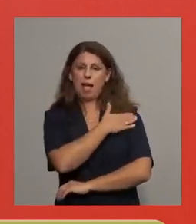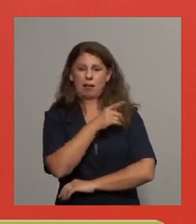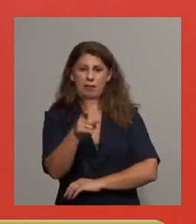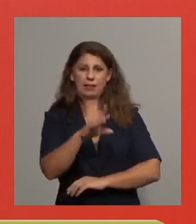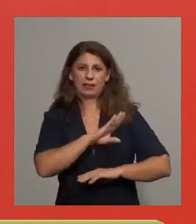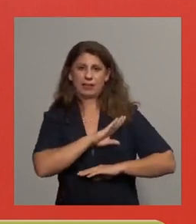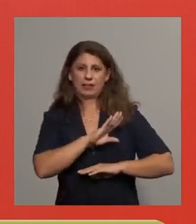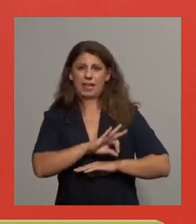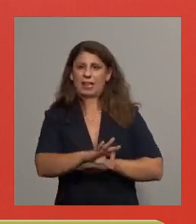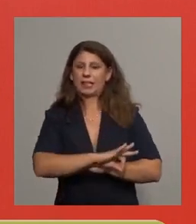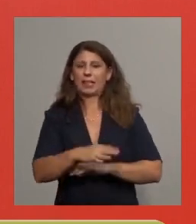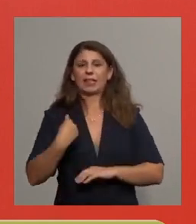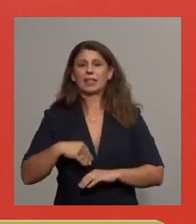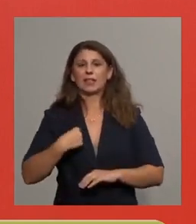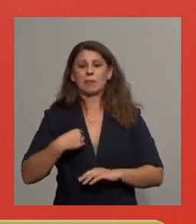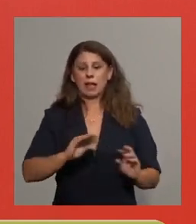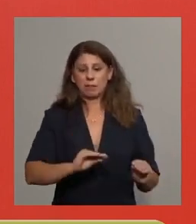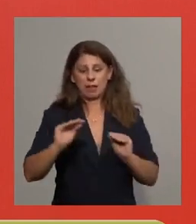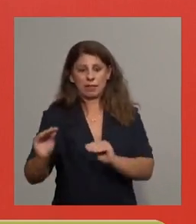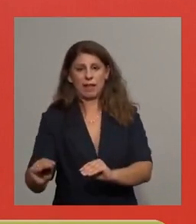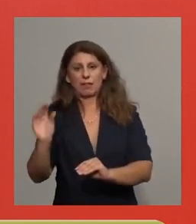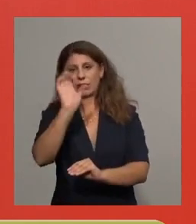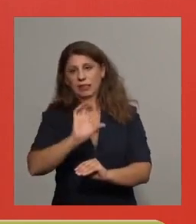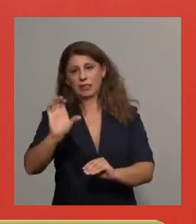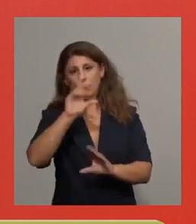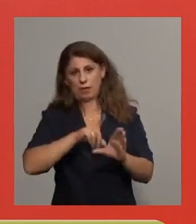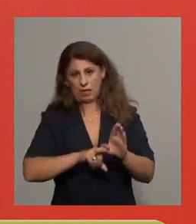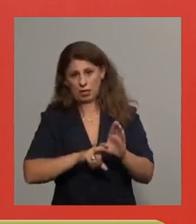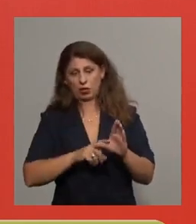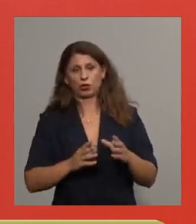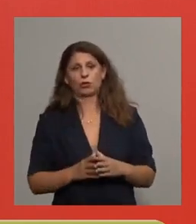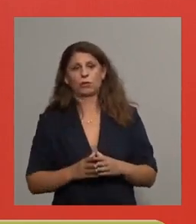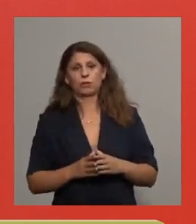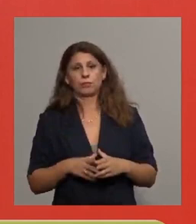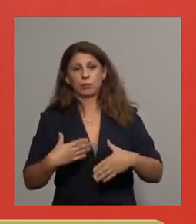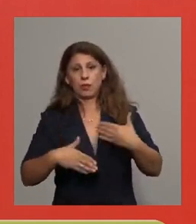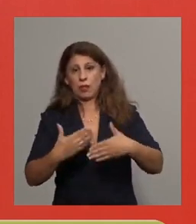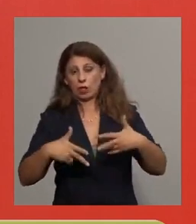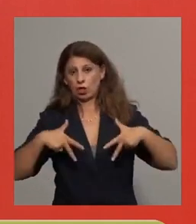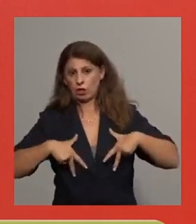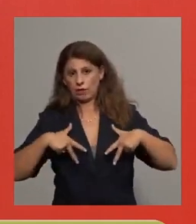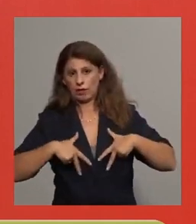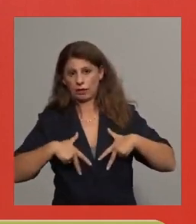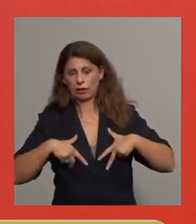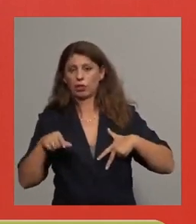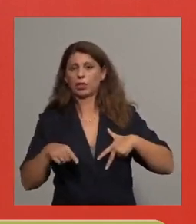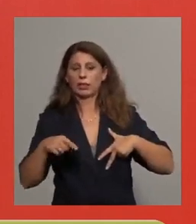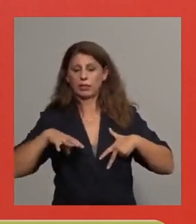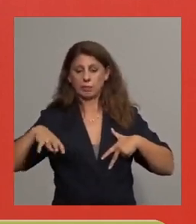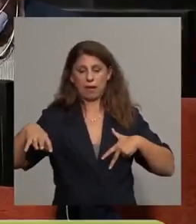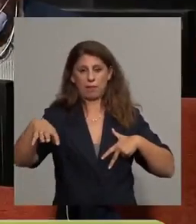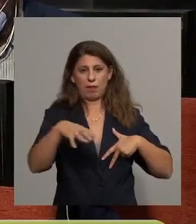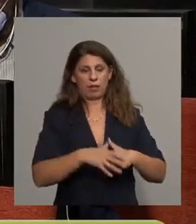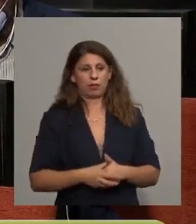της στρατηγικής της πράσινης μετάβασης της Ευρωπαϊκής Ένωσης, των διαδοχικών κυβερνήσεων αλλά και της